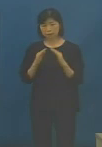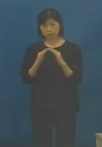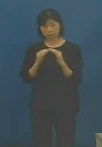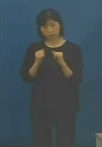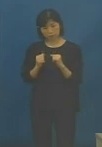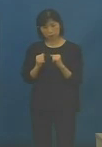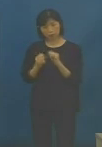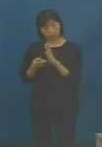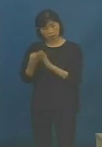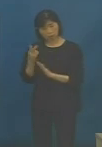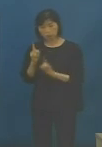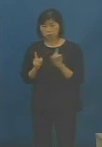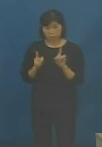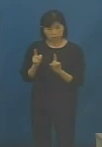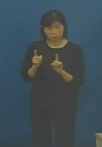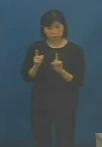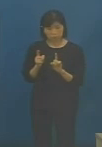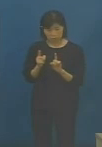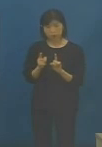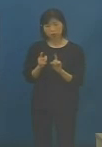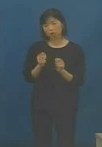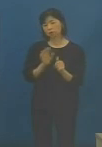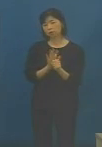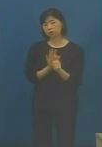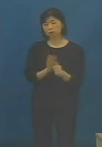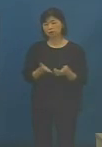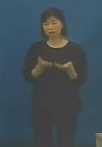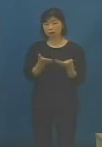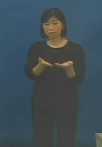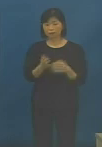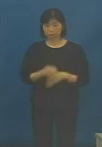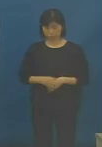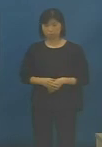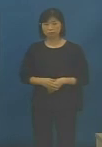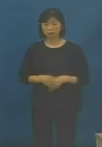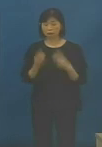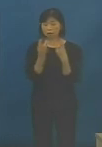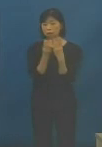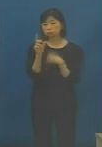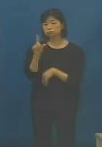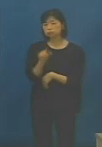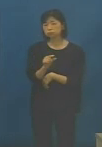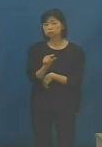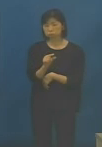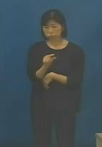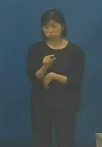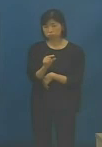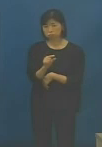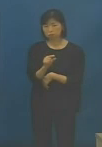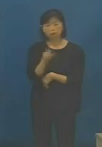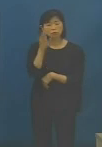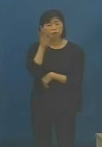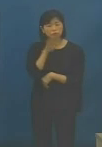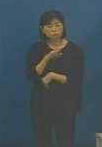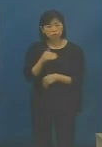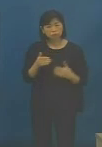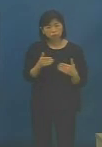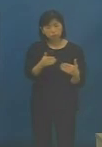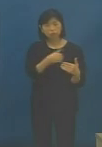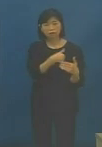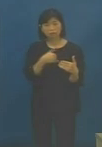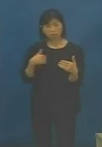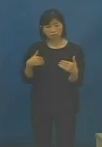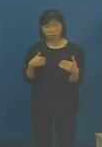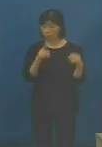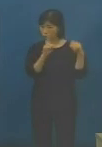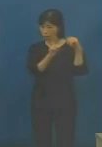せていただきます。でこの数が減りますのでスピードアップできるでしょうというのが、最大の眼目の一つです